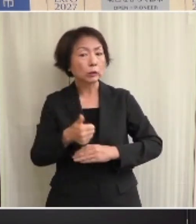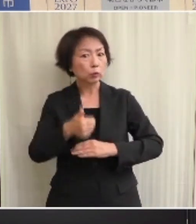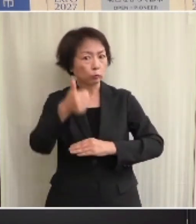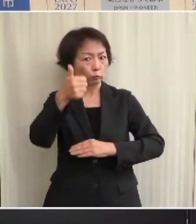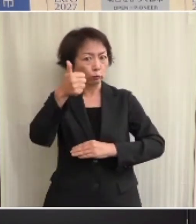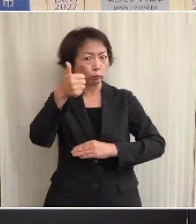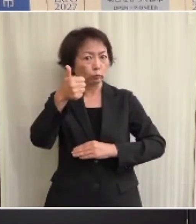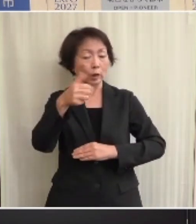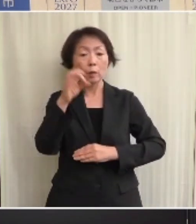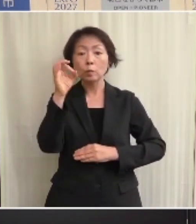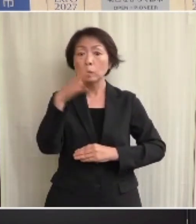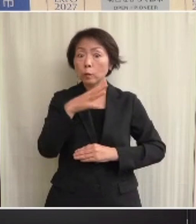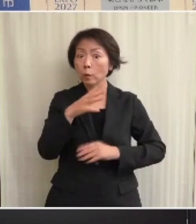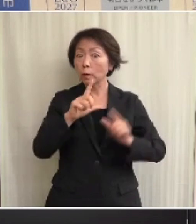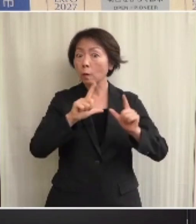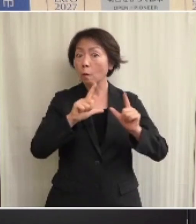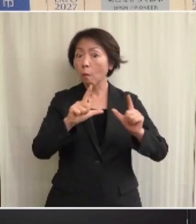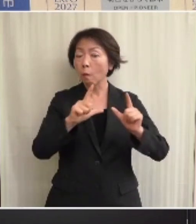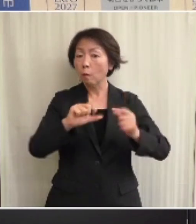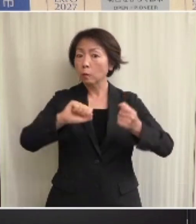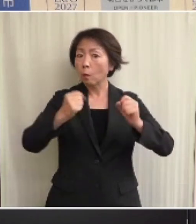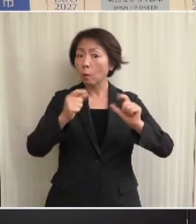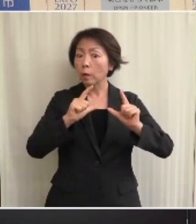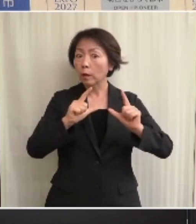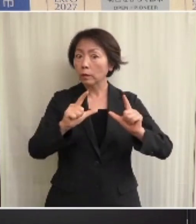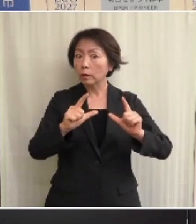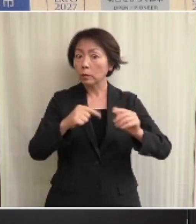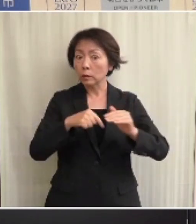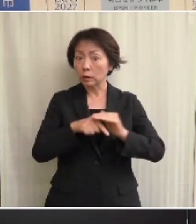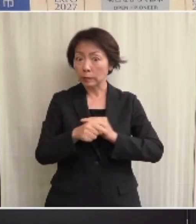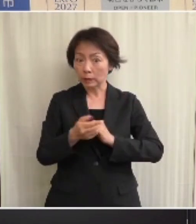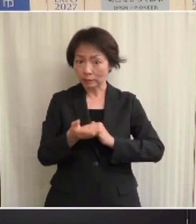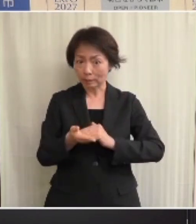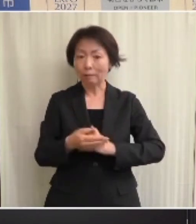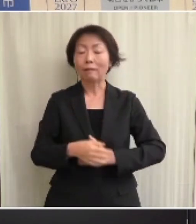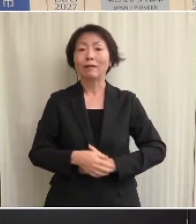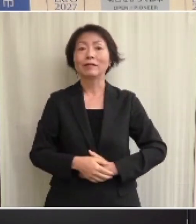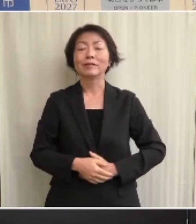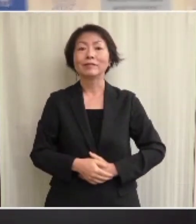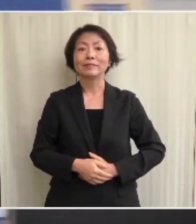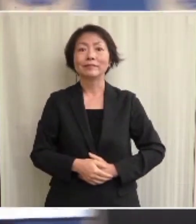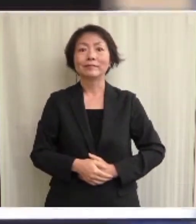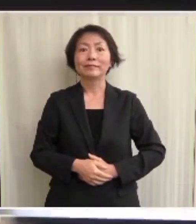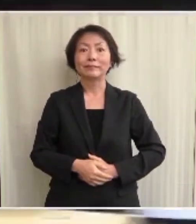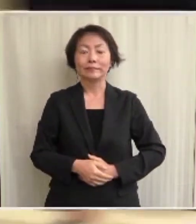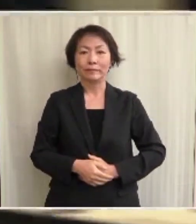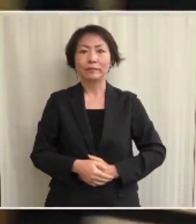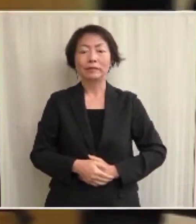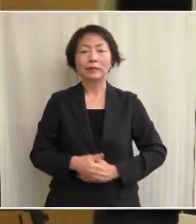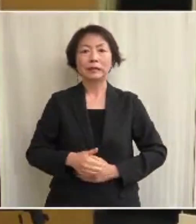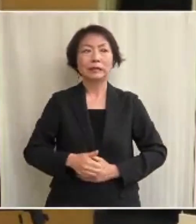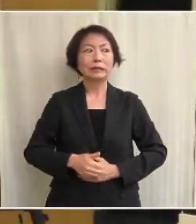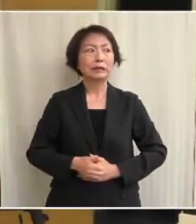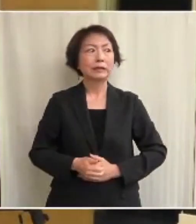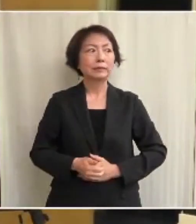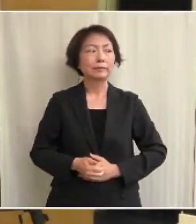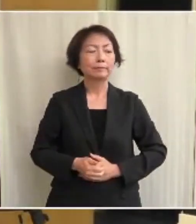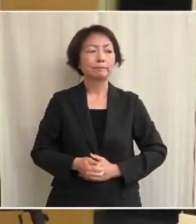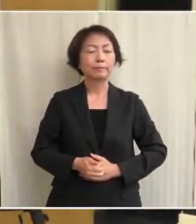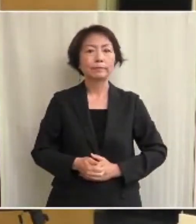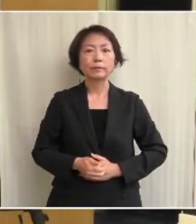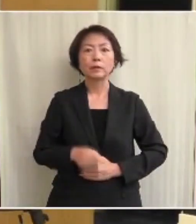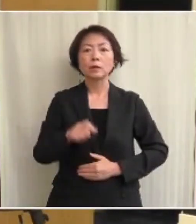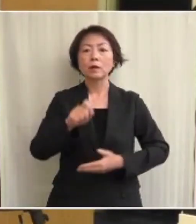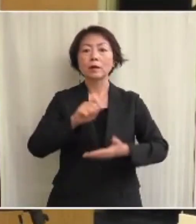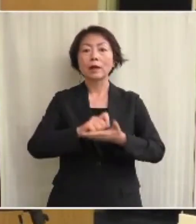体になって無料で流している形、協力を得て無料で流しているような形なんですか。 はい、